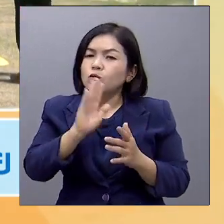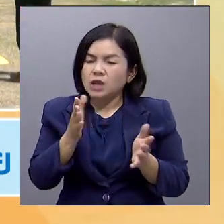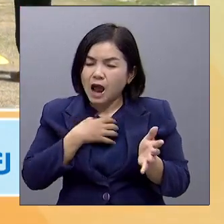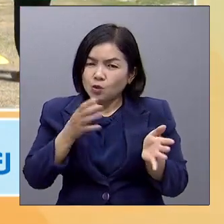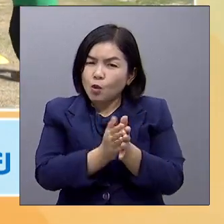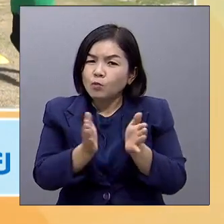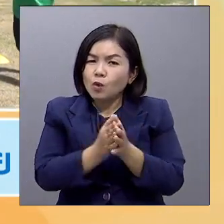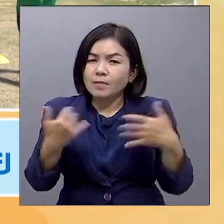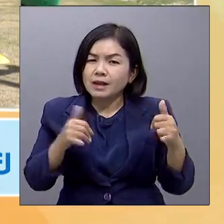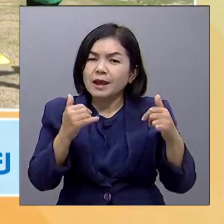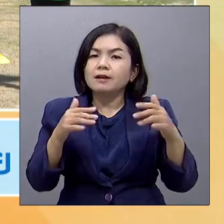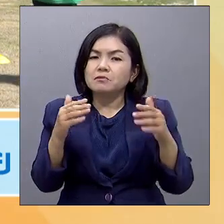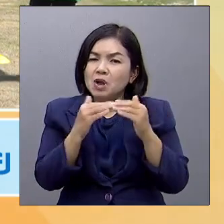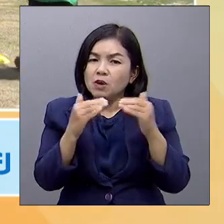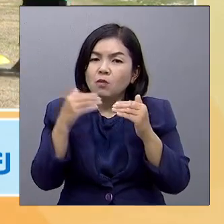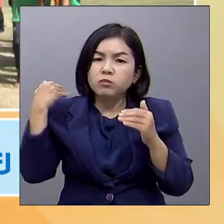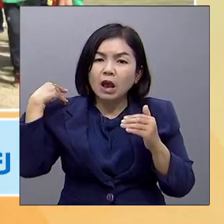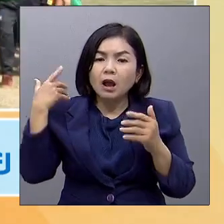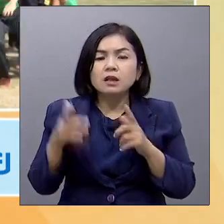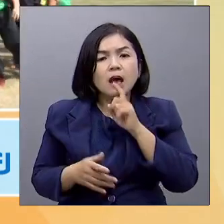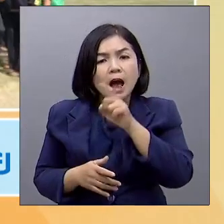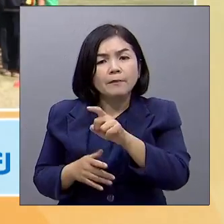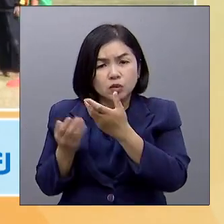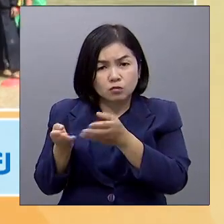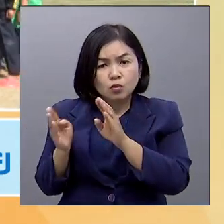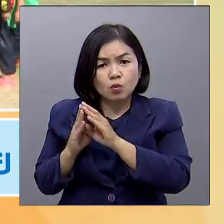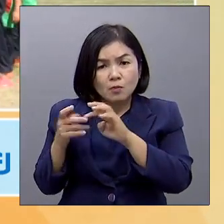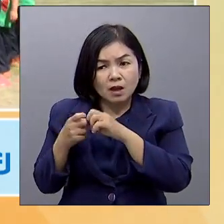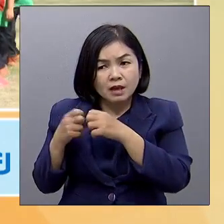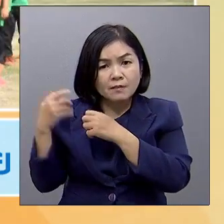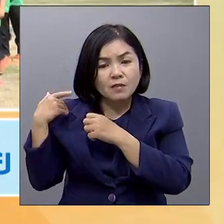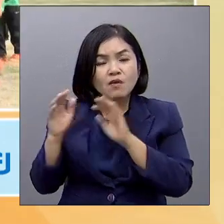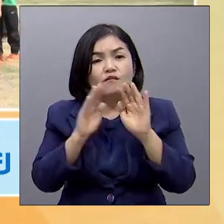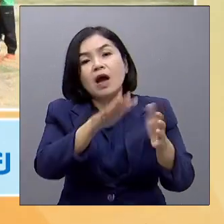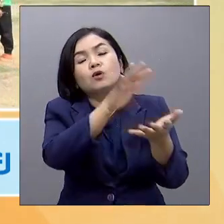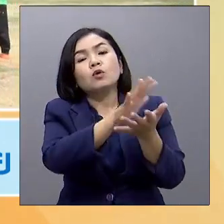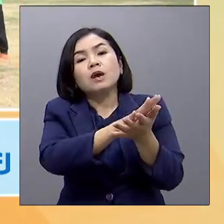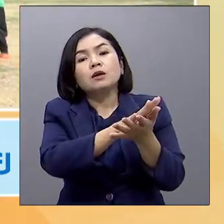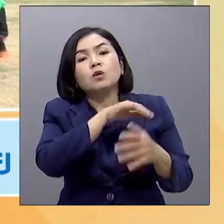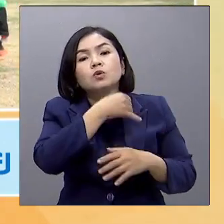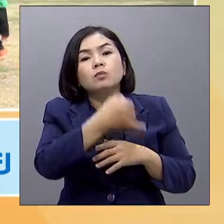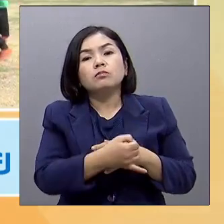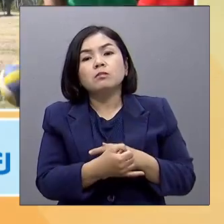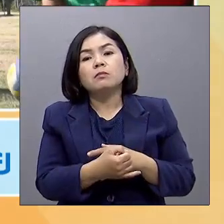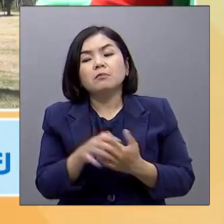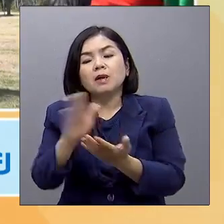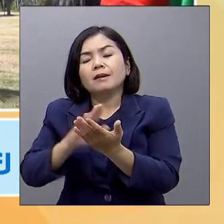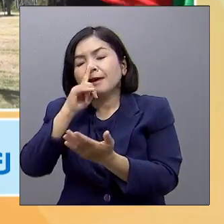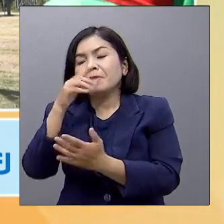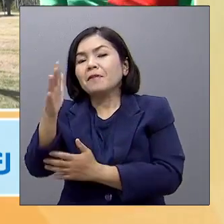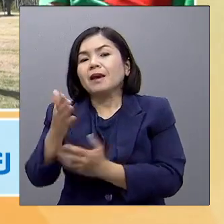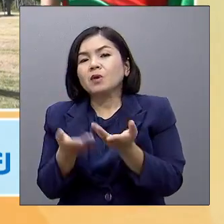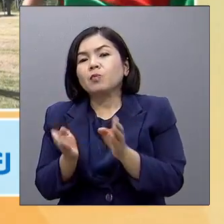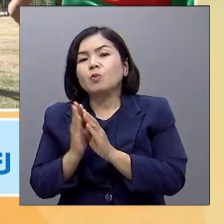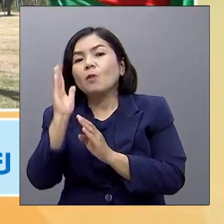้ปัหารนเลยบ้านเรามีไหมคะจาร์ต้องส่ลูกไปฝากคนคู่แล้วการเลยบ้านเราไม่มีแล้วค่ะบ้านเราพ่อ